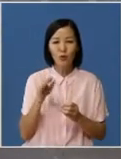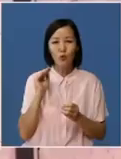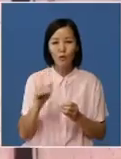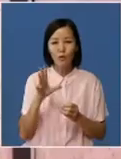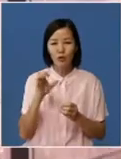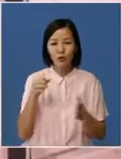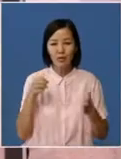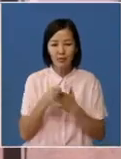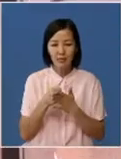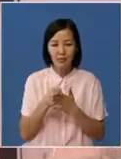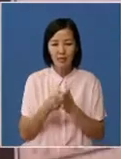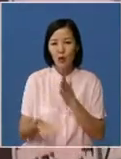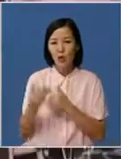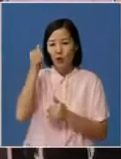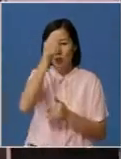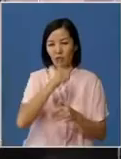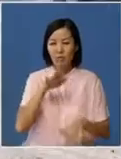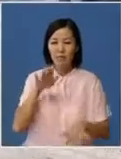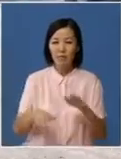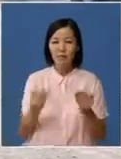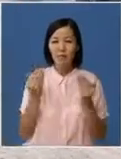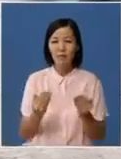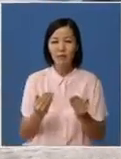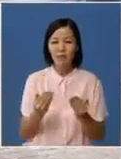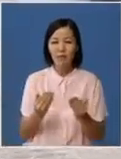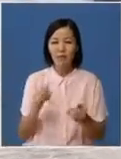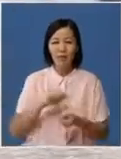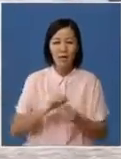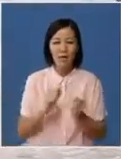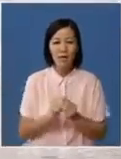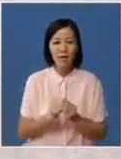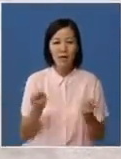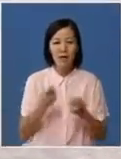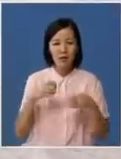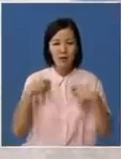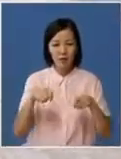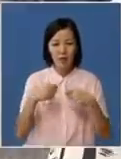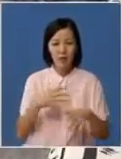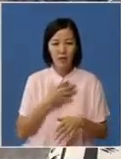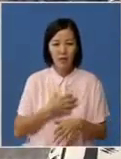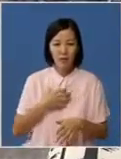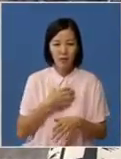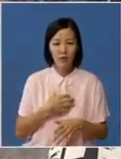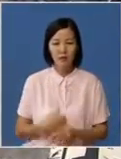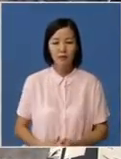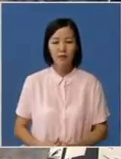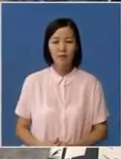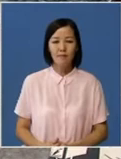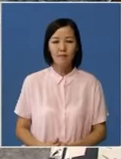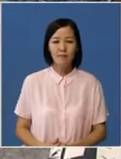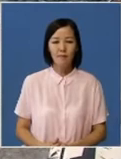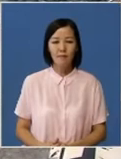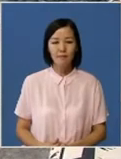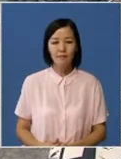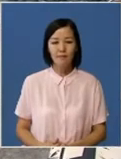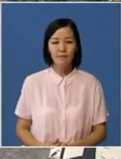сала қызметкерлері өткен жылмен салыстырғанда биылғы жылы қатты отын аз саудаланып жатқанына алаңдаулы. Желательно